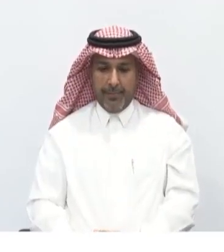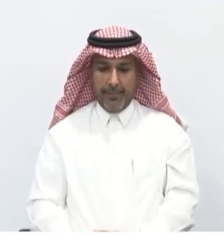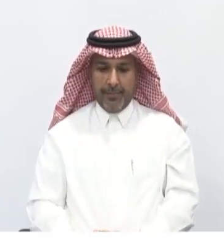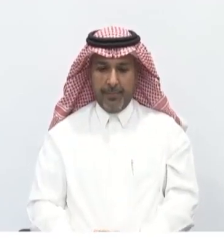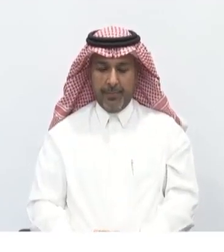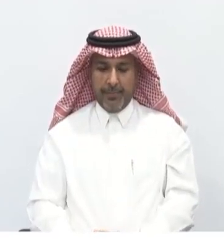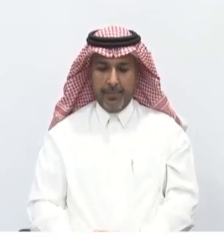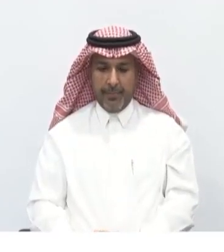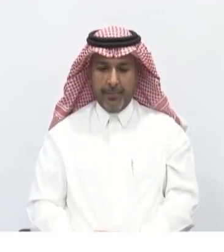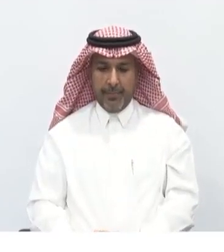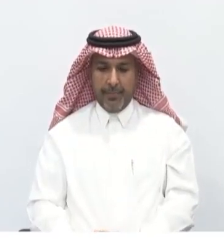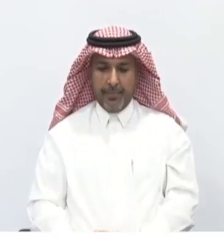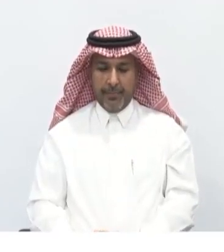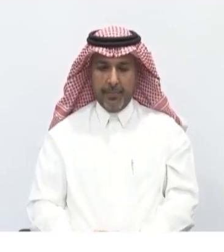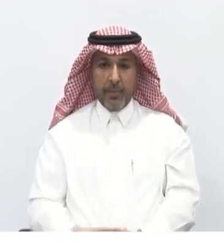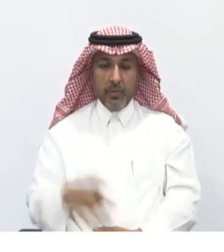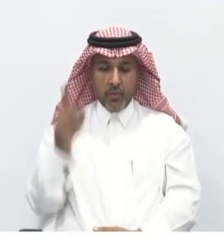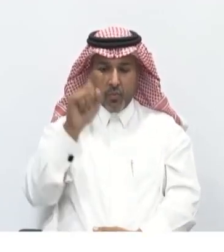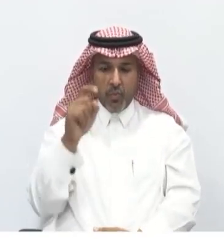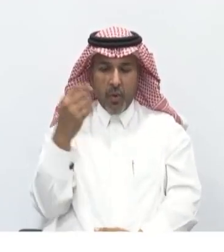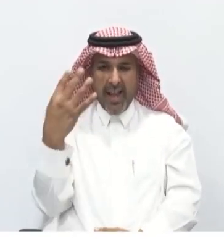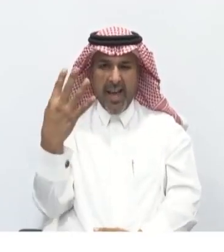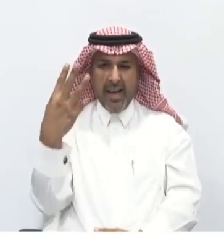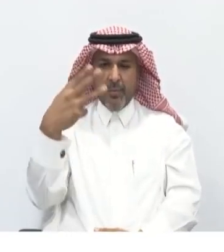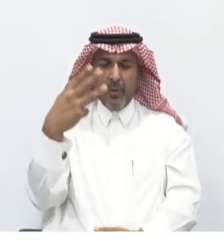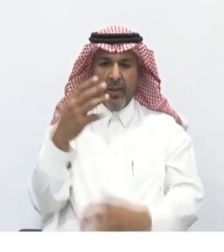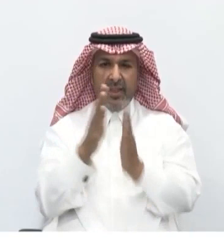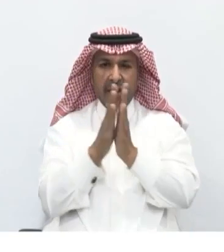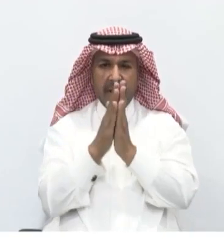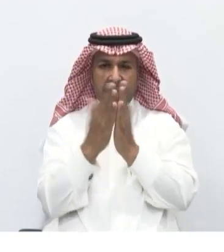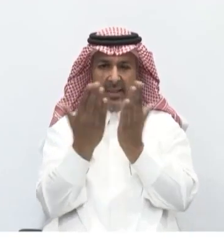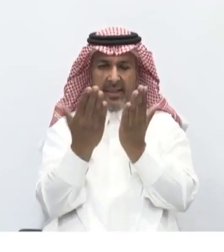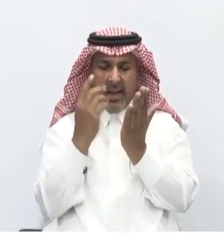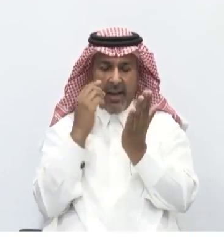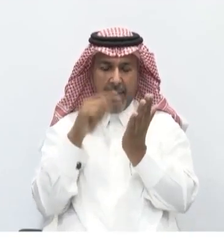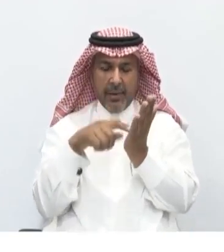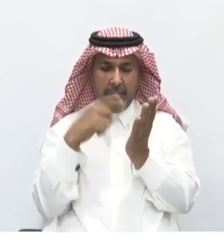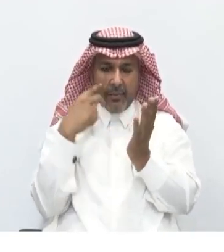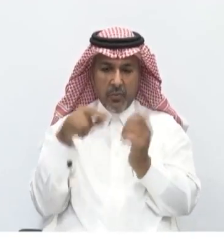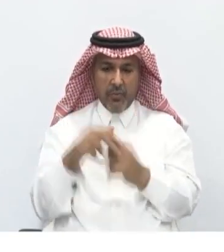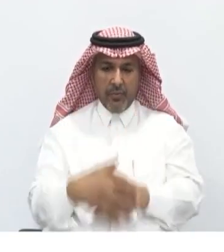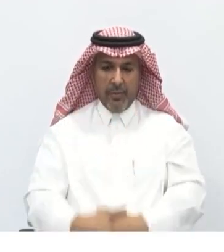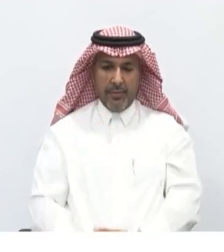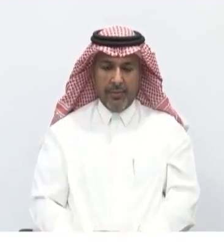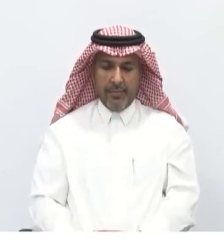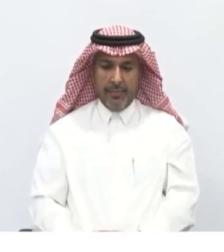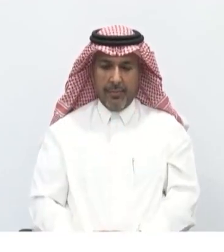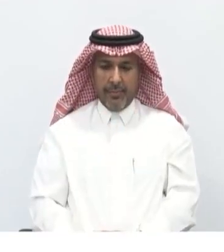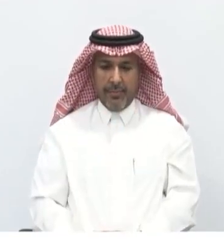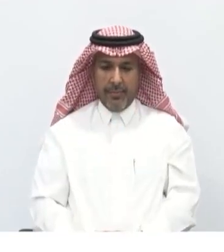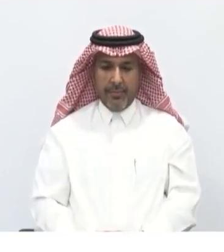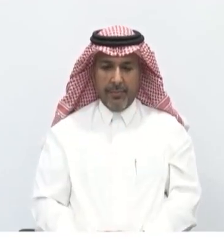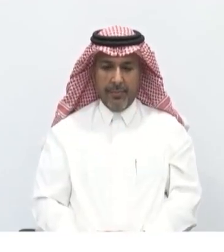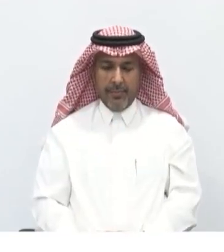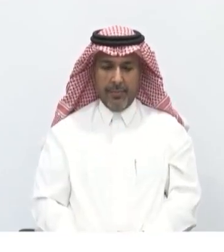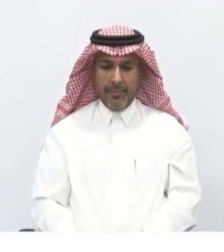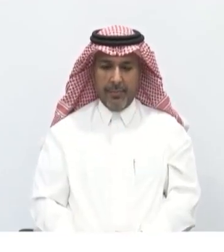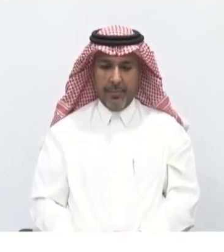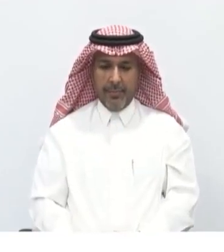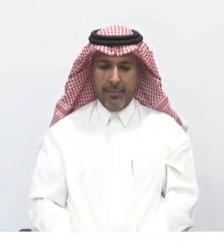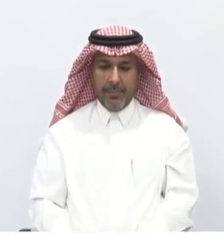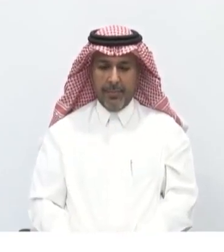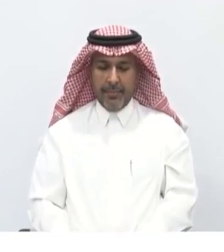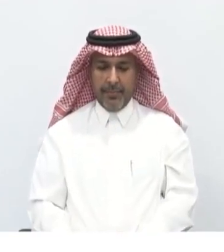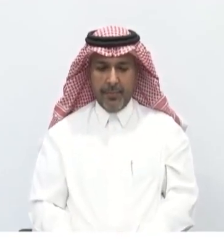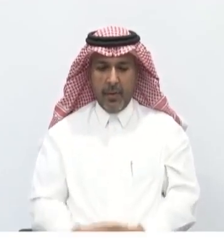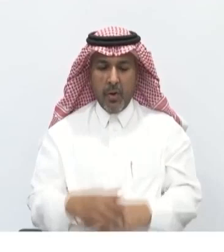التقويم سؤال 34 في الكتاب المدرسي بمختص بالفكر الرئيسه قارن بين كتل المواد المتفاعله والمواد